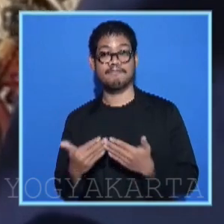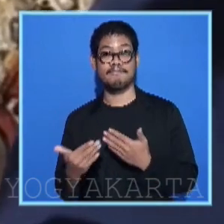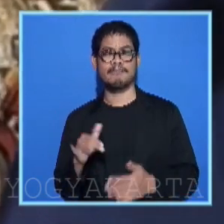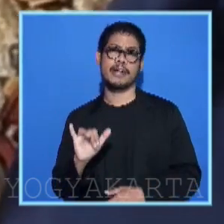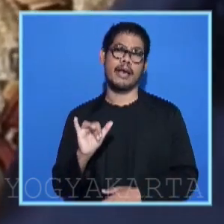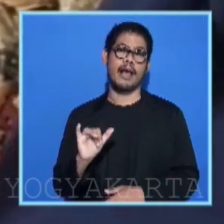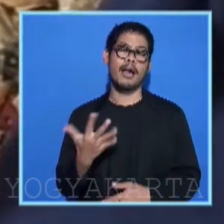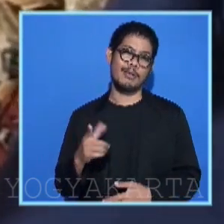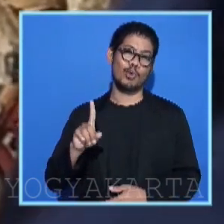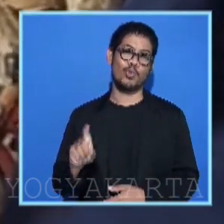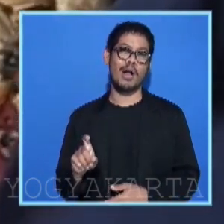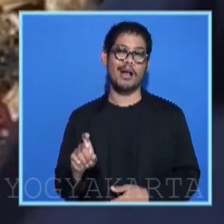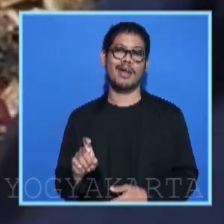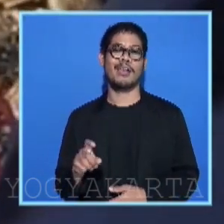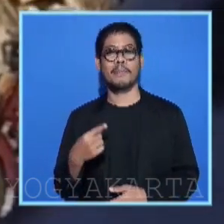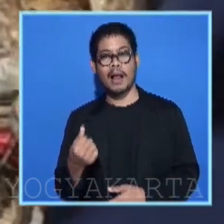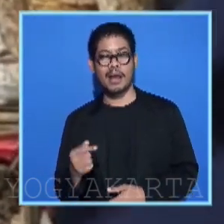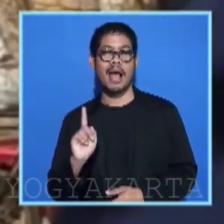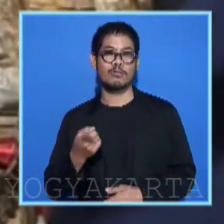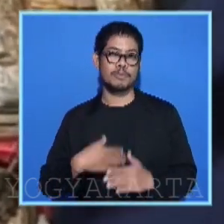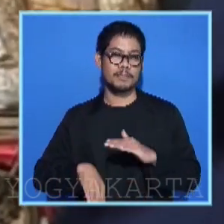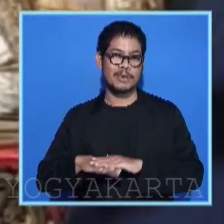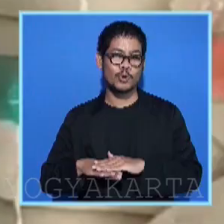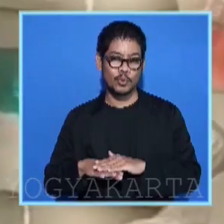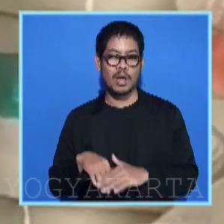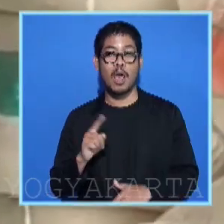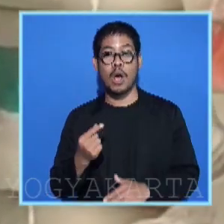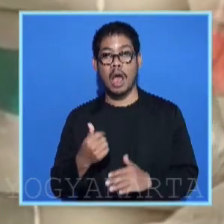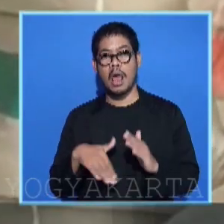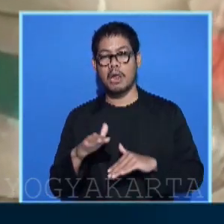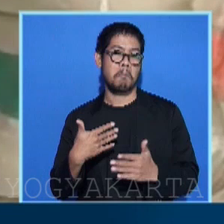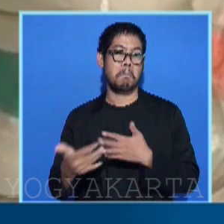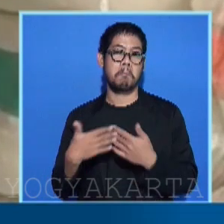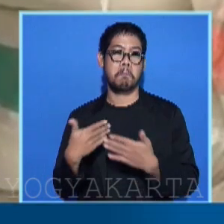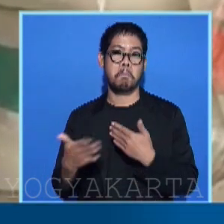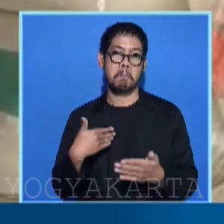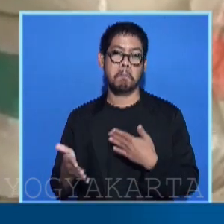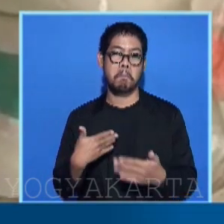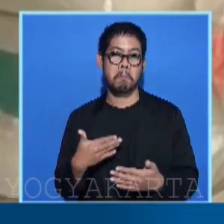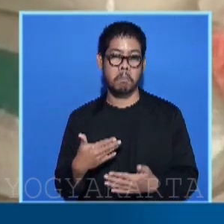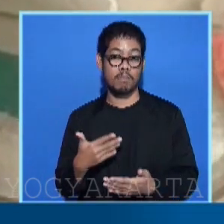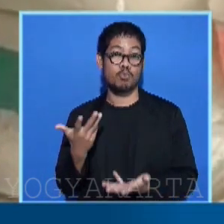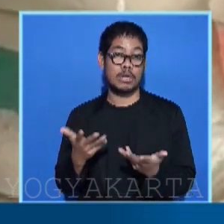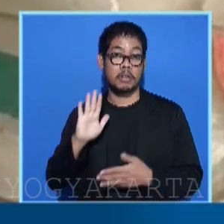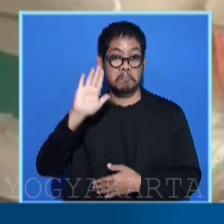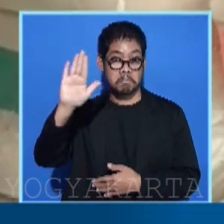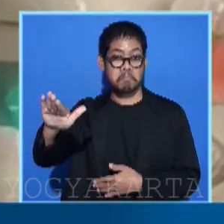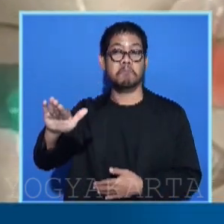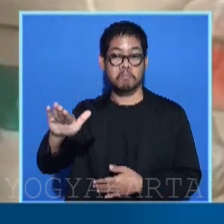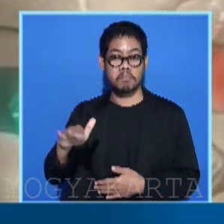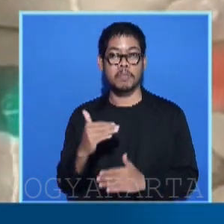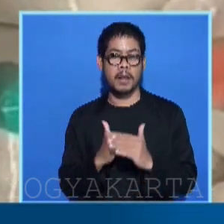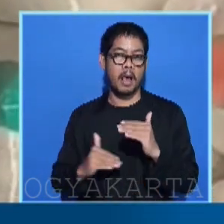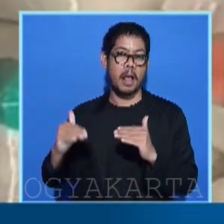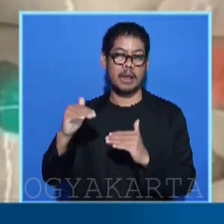harus tercukupi tidak papa kalau naik Kenya nanti masih akan naik atau 3 bulan kedepan mungkin